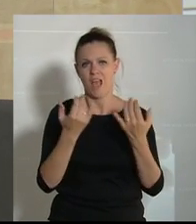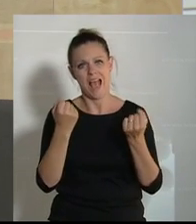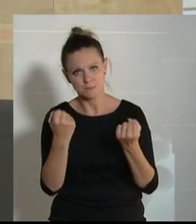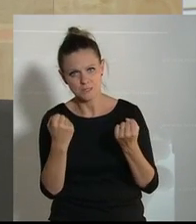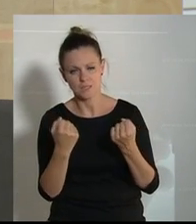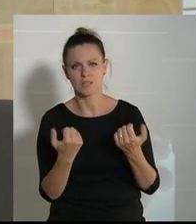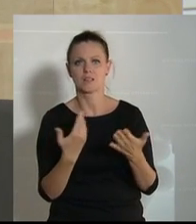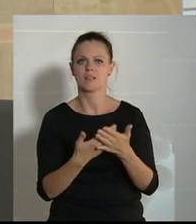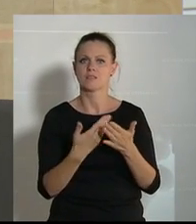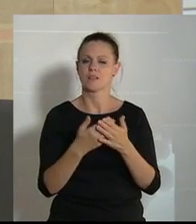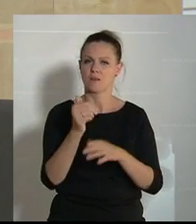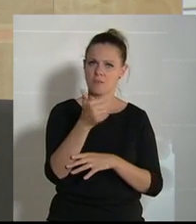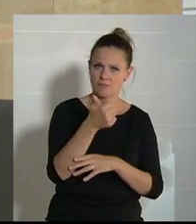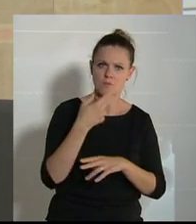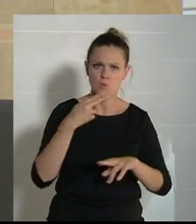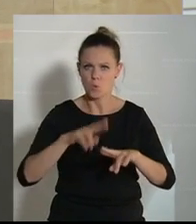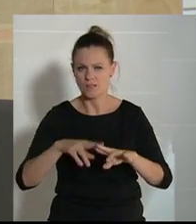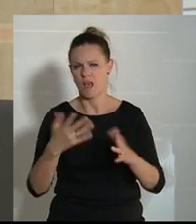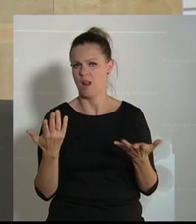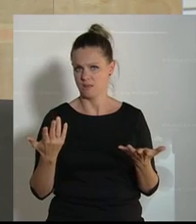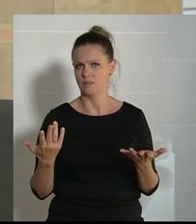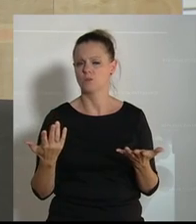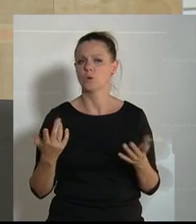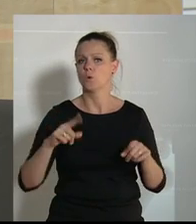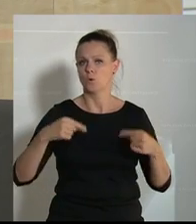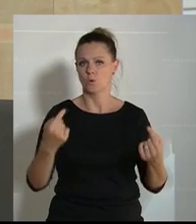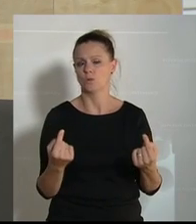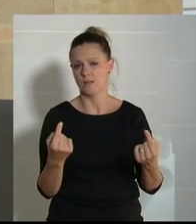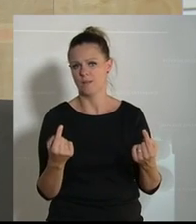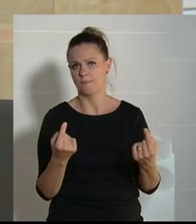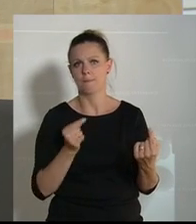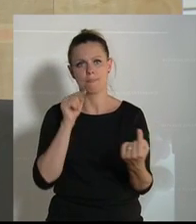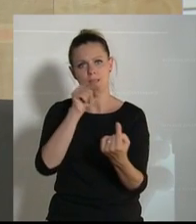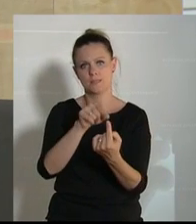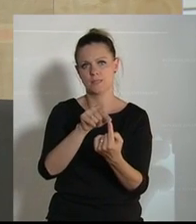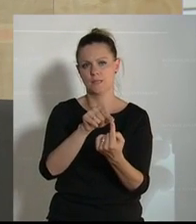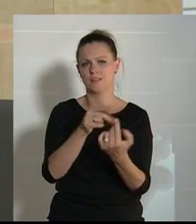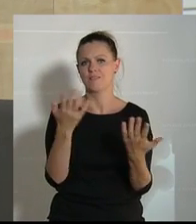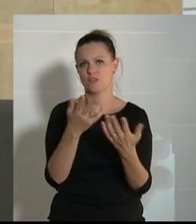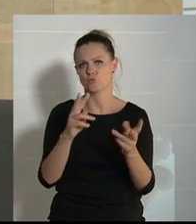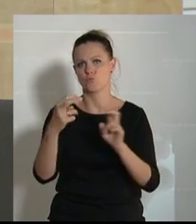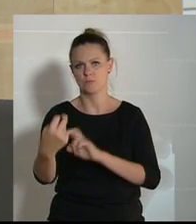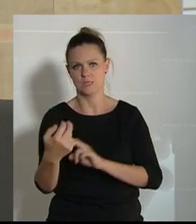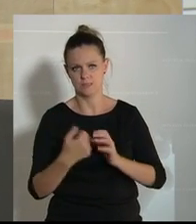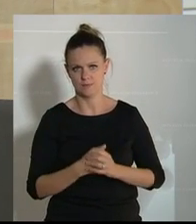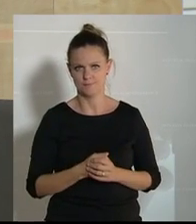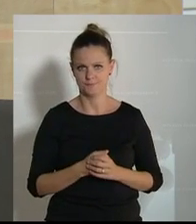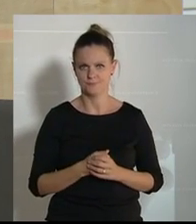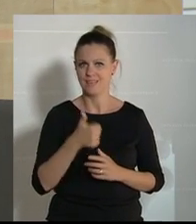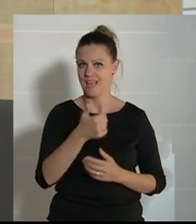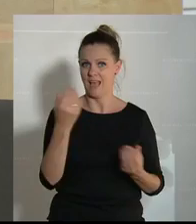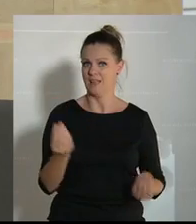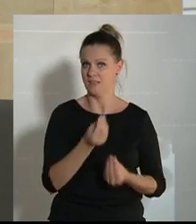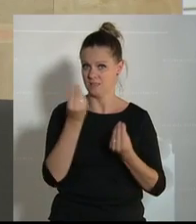absichern, zu bewerten, zu beurteilen, und dann sollte es zügig auch in Richtung Umsetzung gehen. Ein Punkt, der